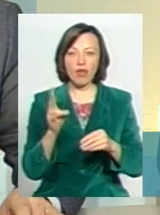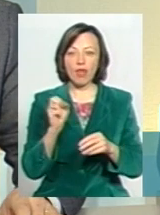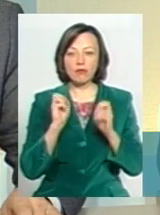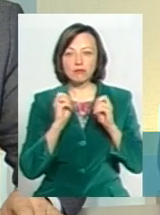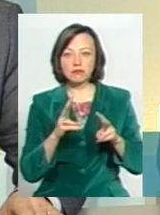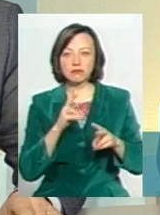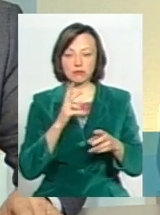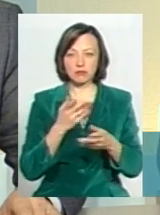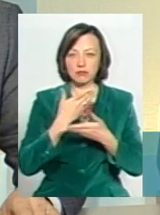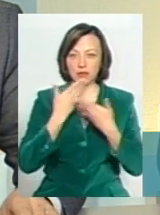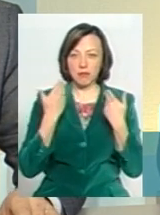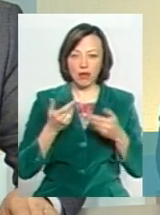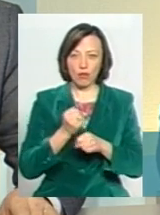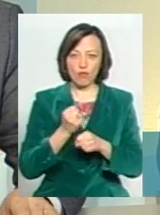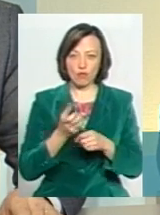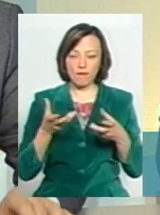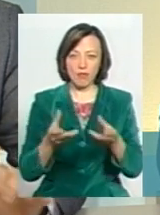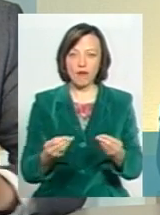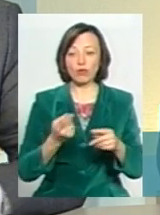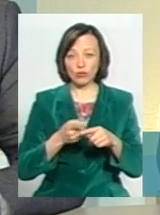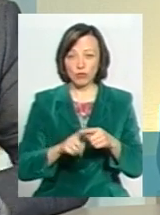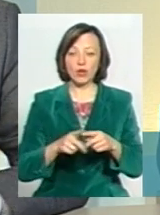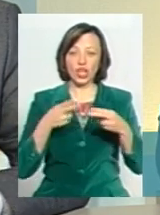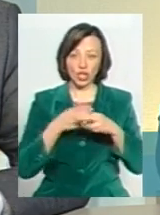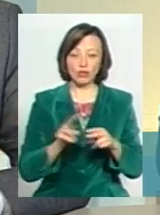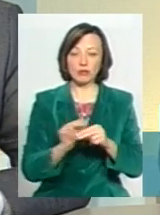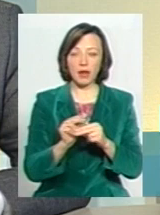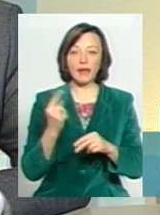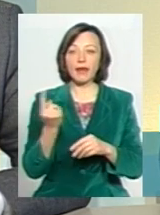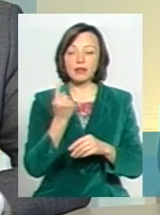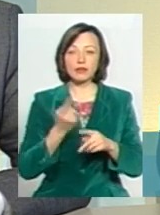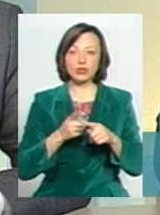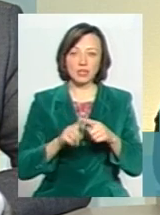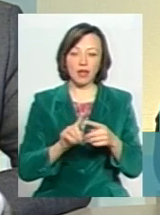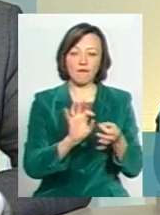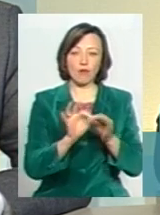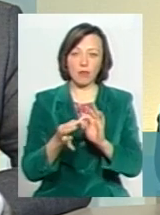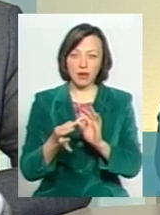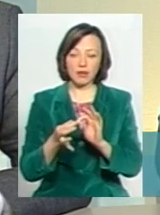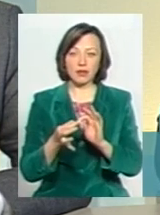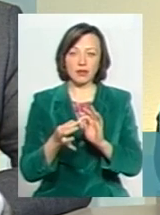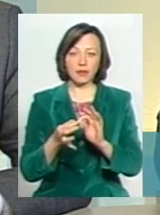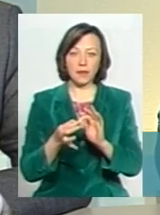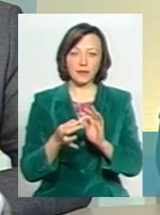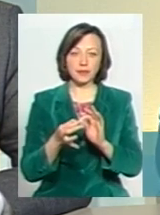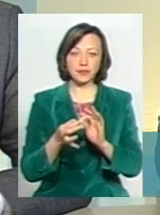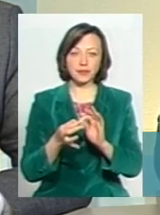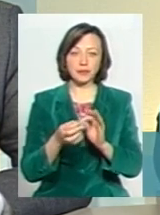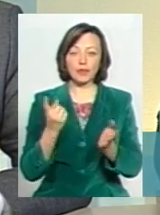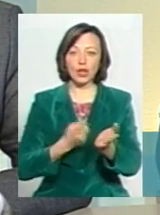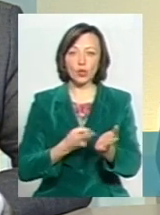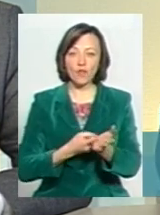на роботу ліфтів, тому вони технічно справні. Єдине, що оцей формаліст, не втрости, а